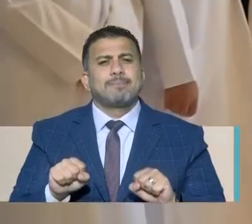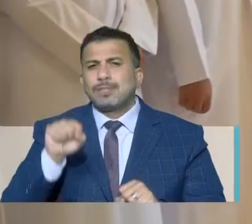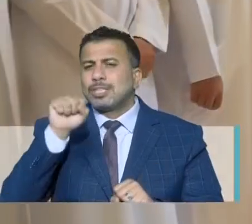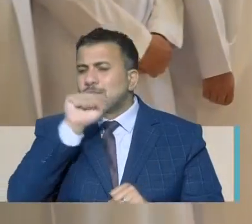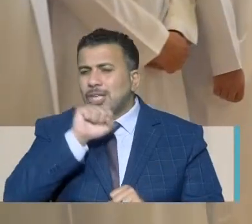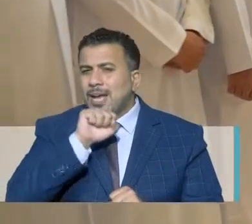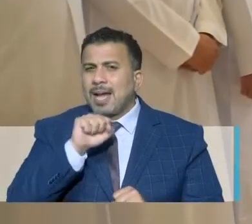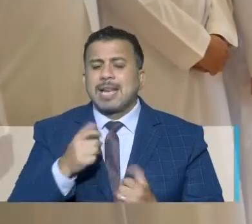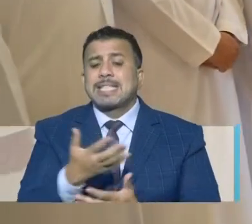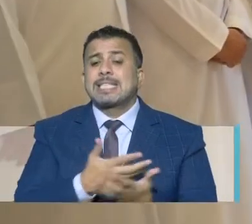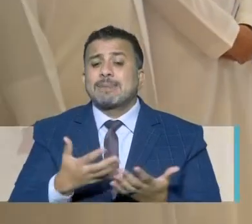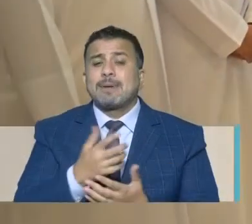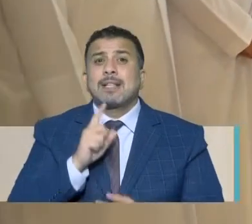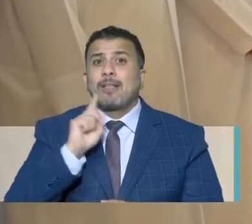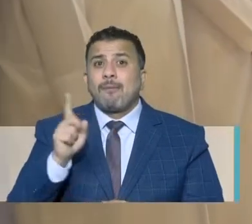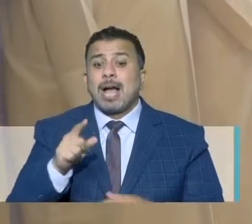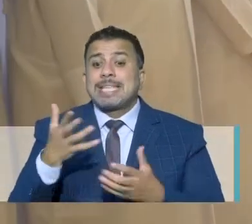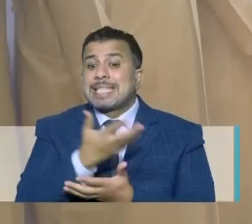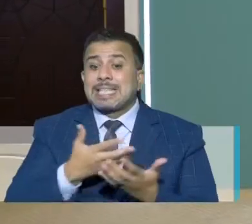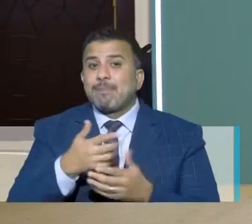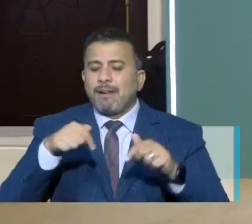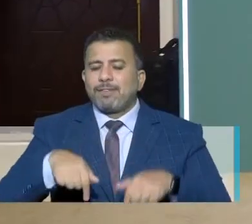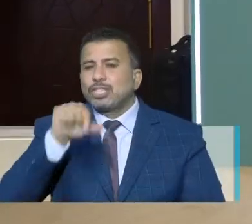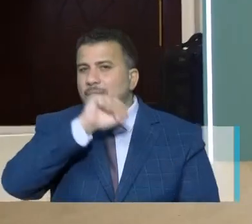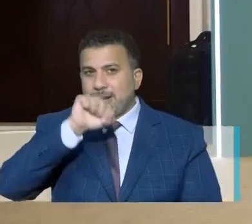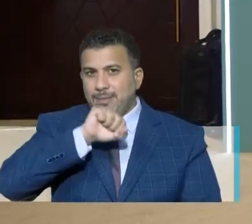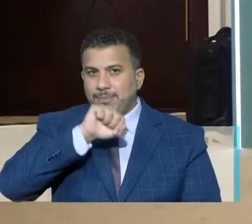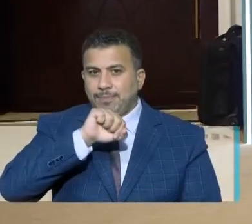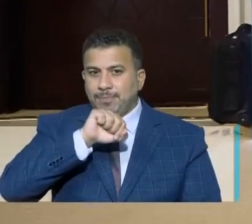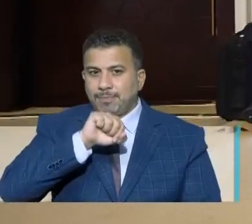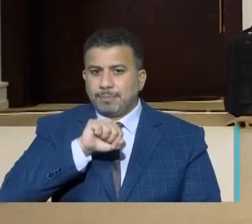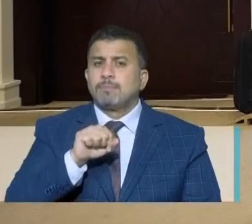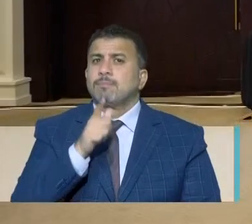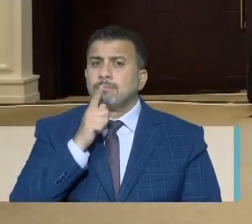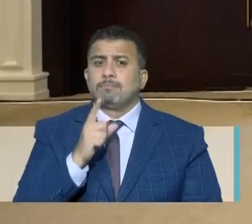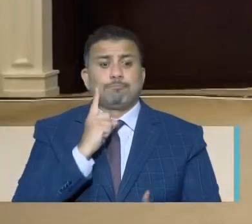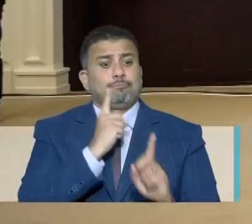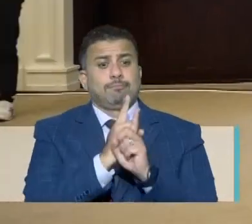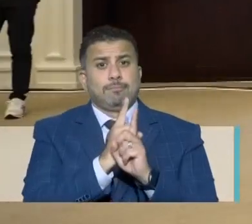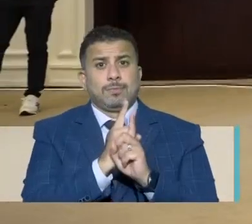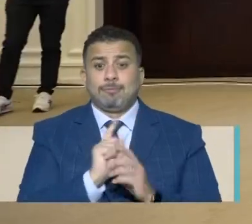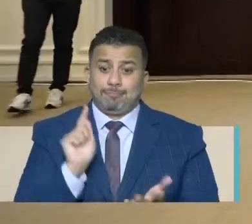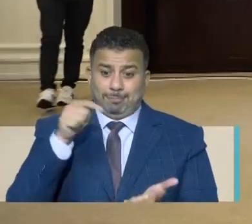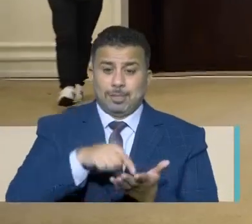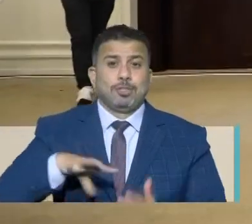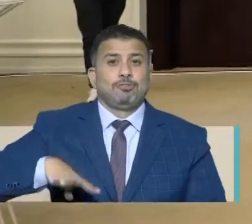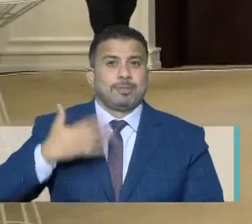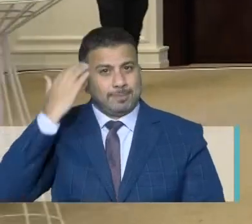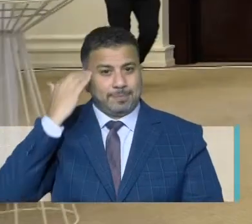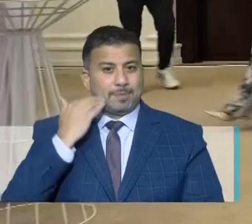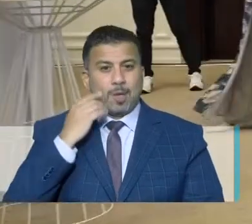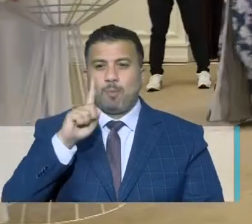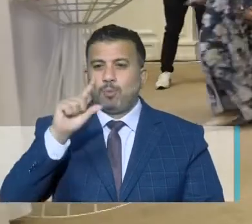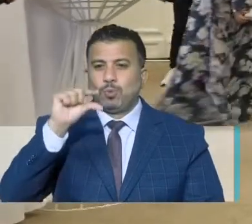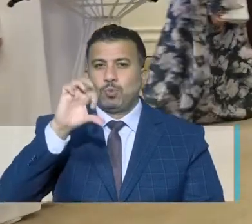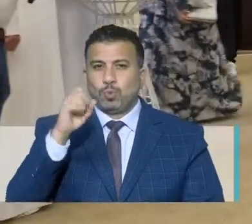الاجنبي المباشر استثمر في الشارقه وكان في استقبال سموه لدى وصوله الشيخ ابو دور بن سلطان